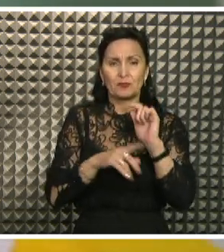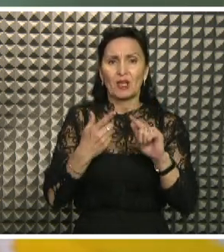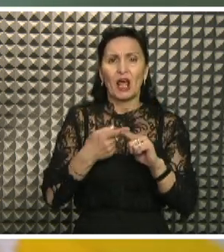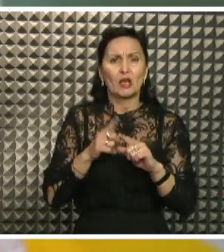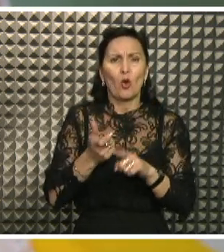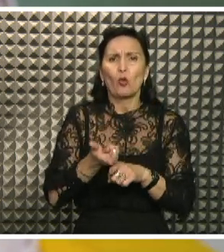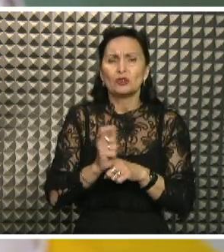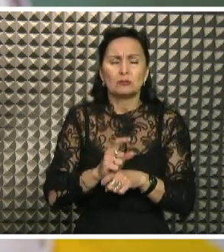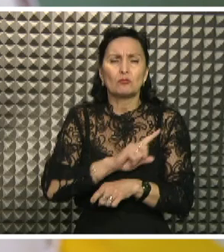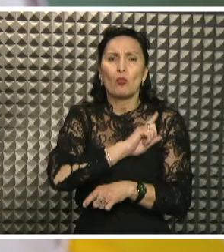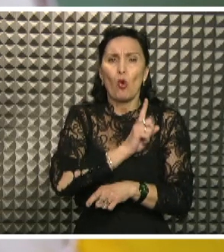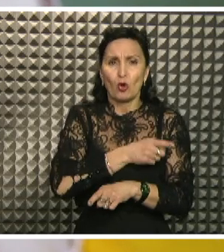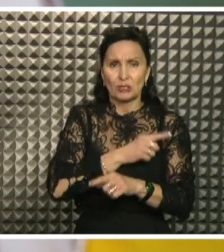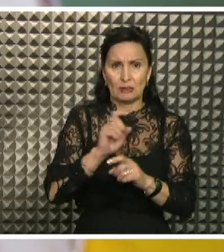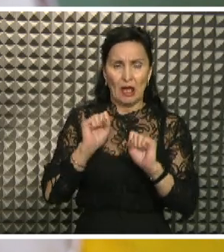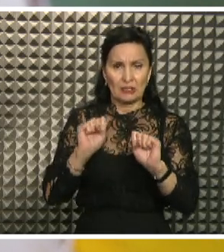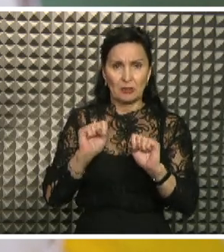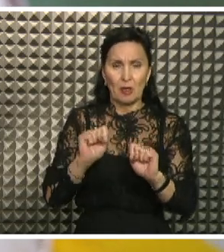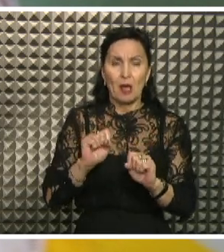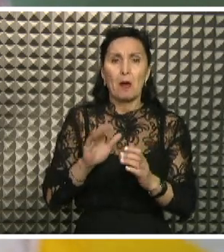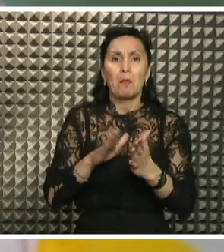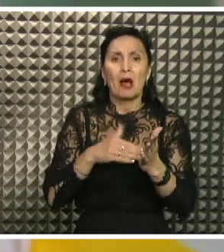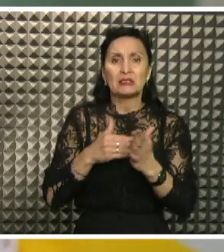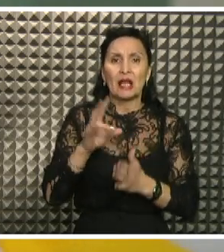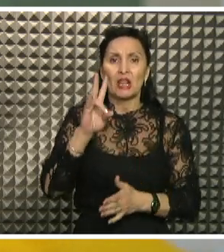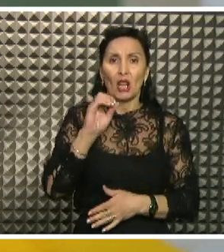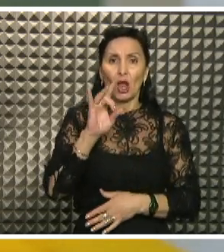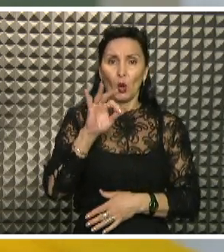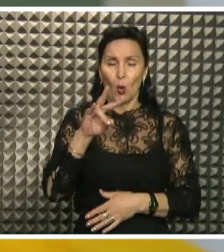Это очень мощный антисептик. Прекрасно подойдет масло нейроли,